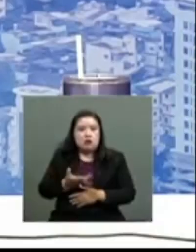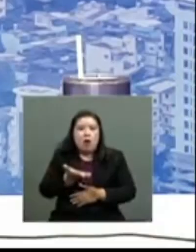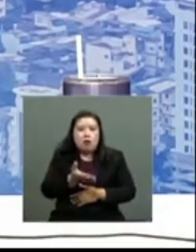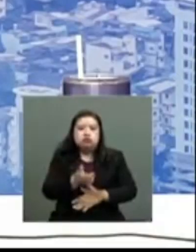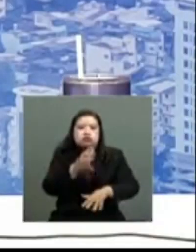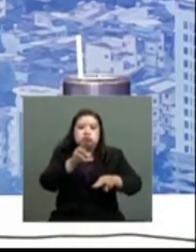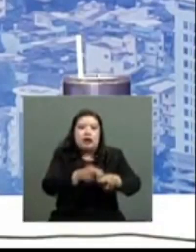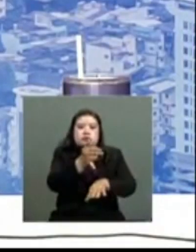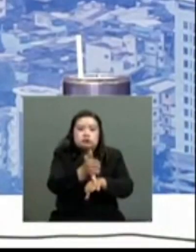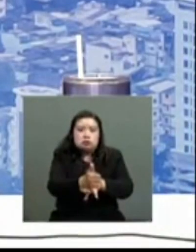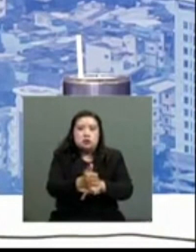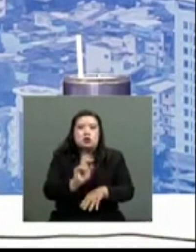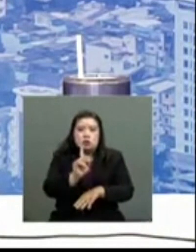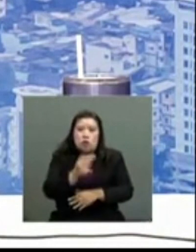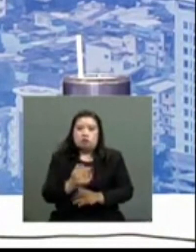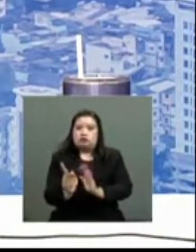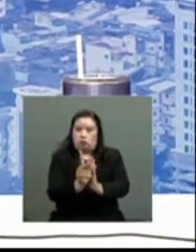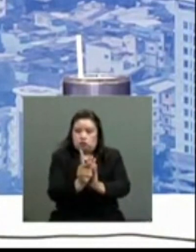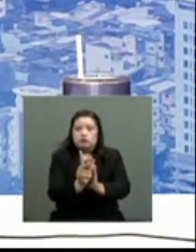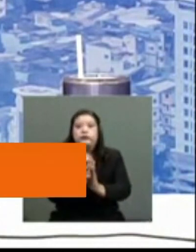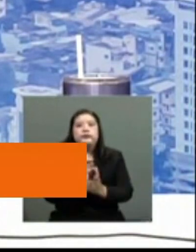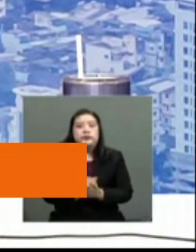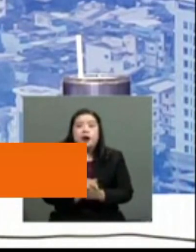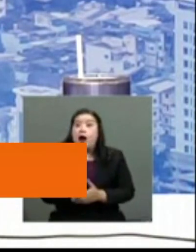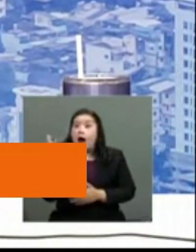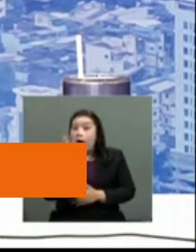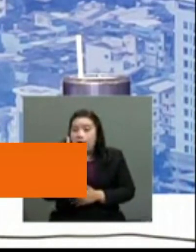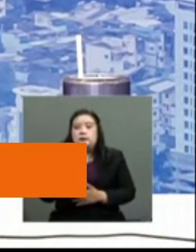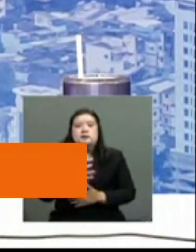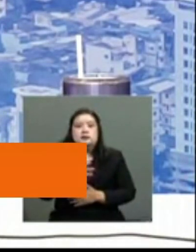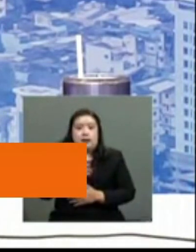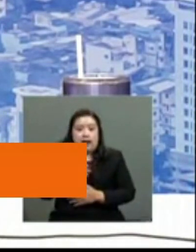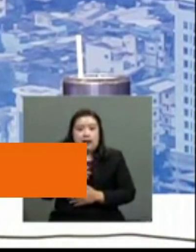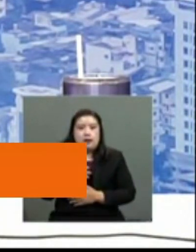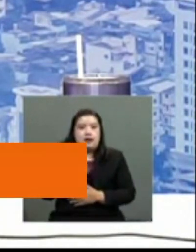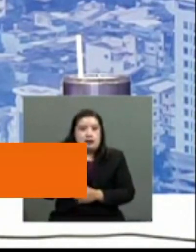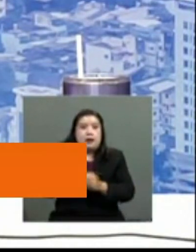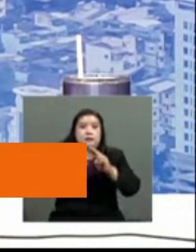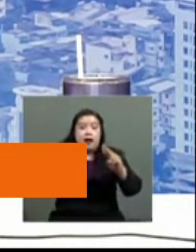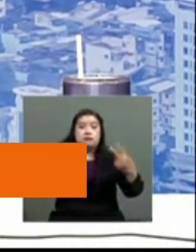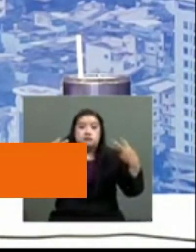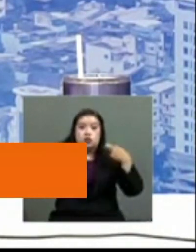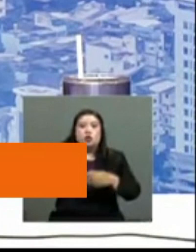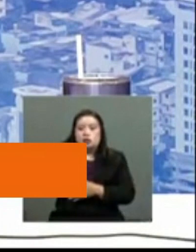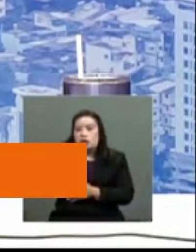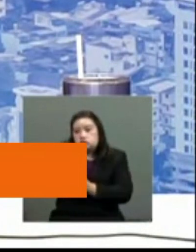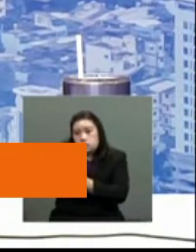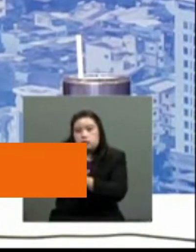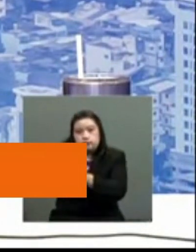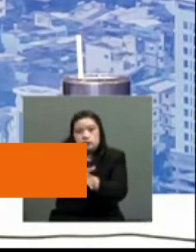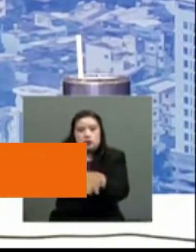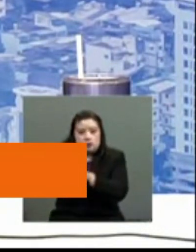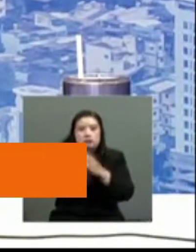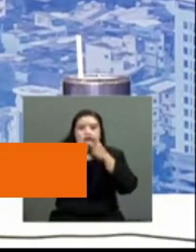สมควรที่จะต้องบังคับกันเช่นผู้ให้บริการอาจจะต้องล้างเจลล้างมือให้เห็นนะครับใส่หน้ากาก